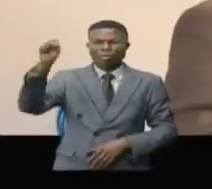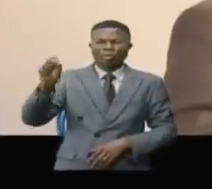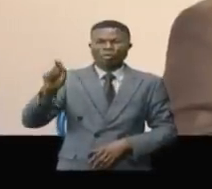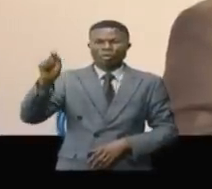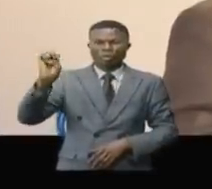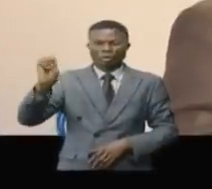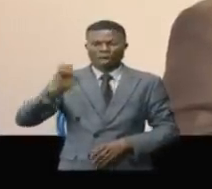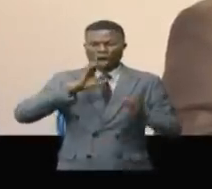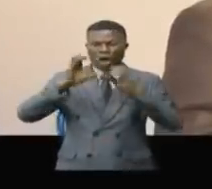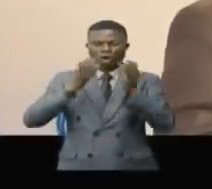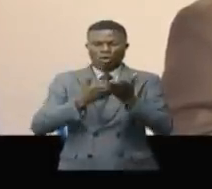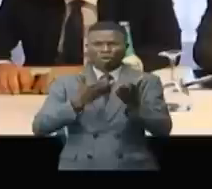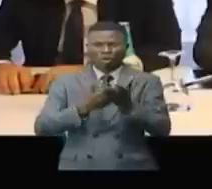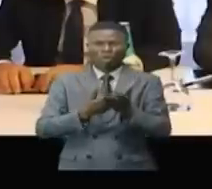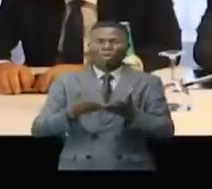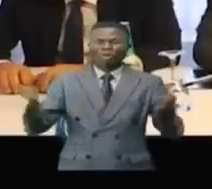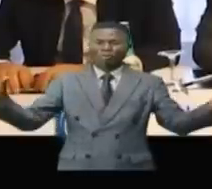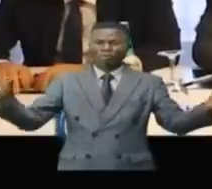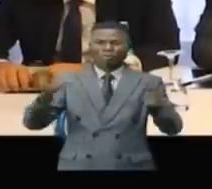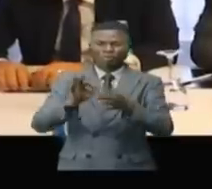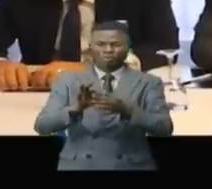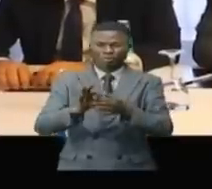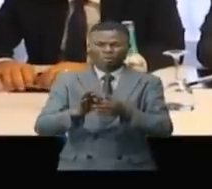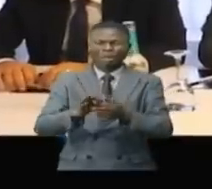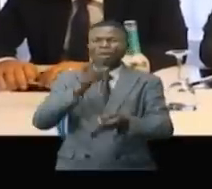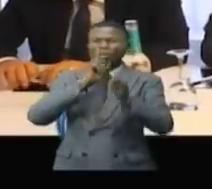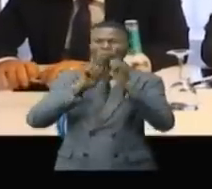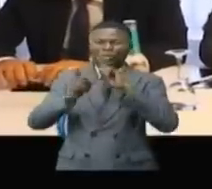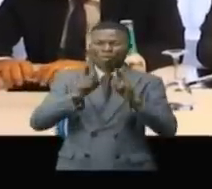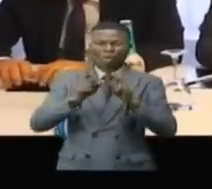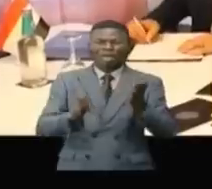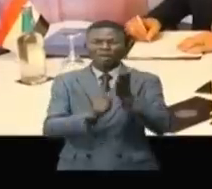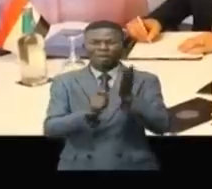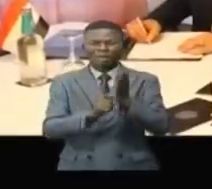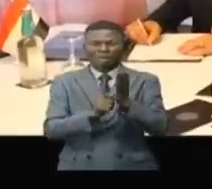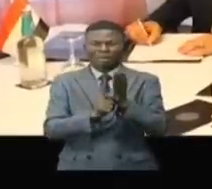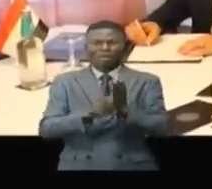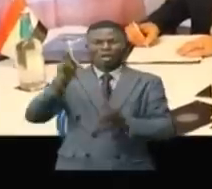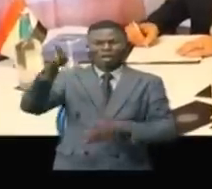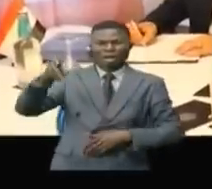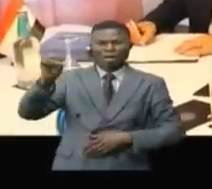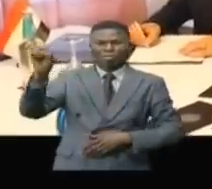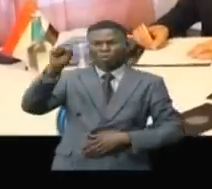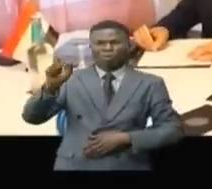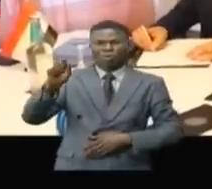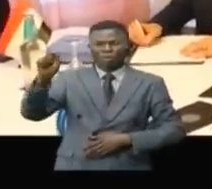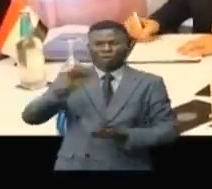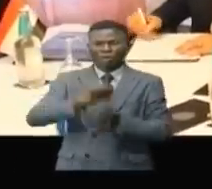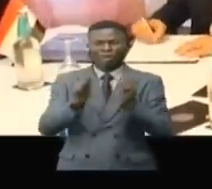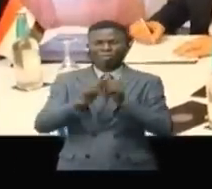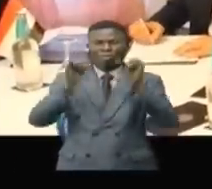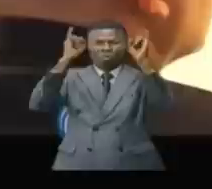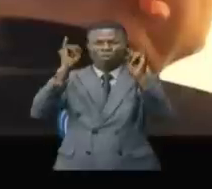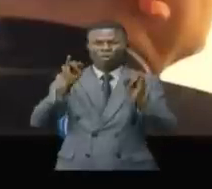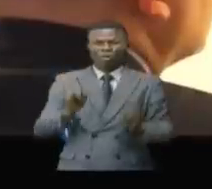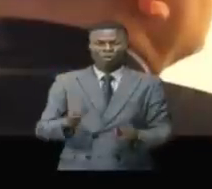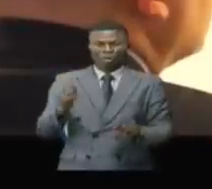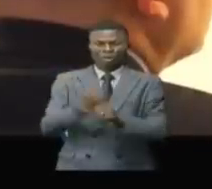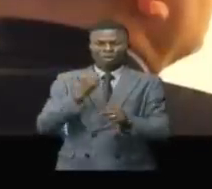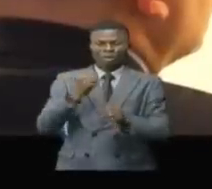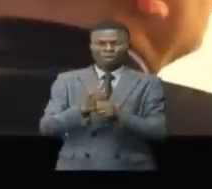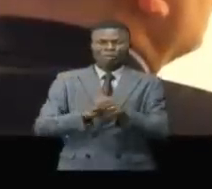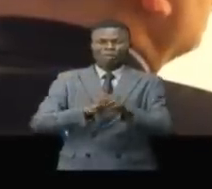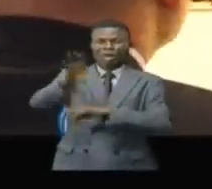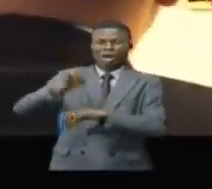télécommunications, Didier Moussété, se sont engagés à échanger des technologies postales dans le domaine de digitalisation des services postaux,